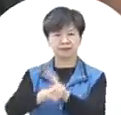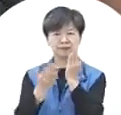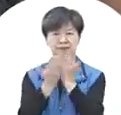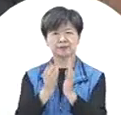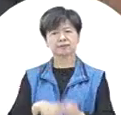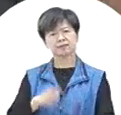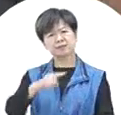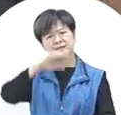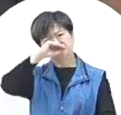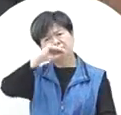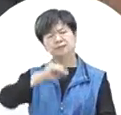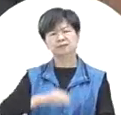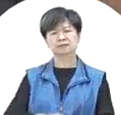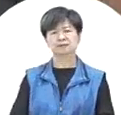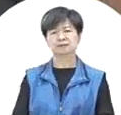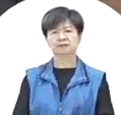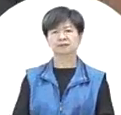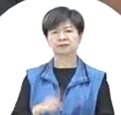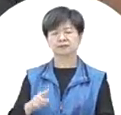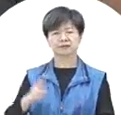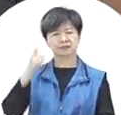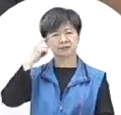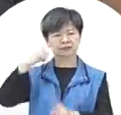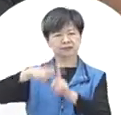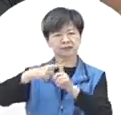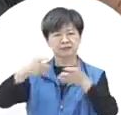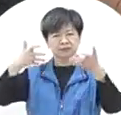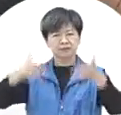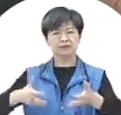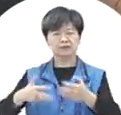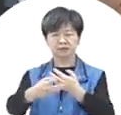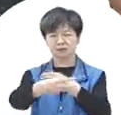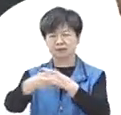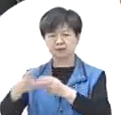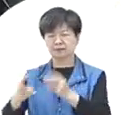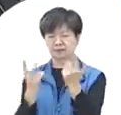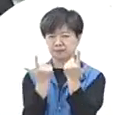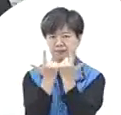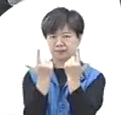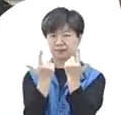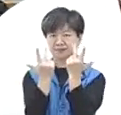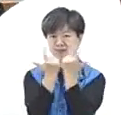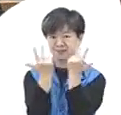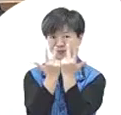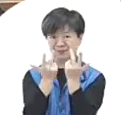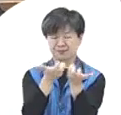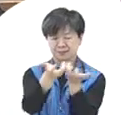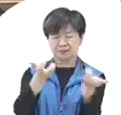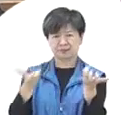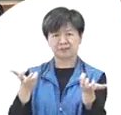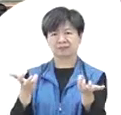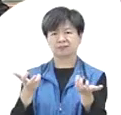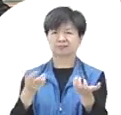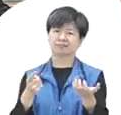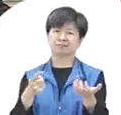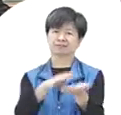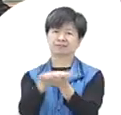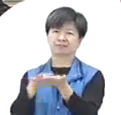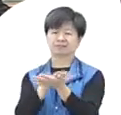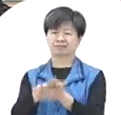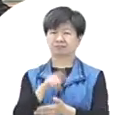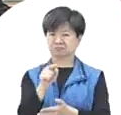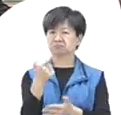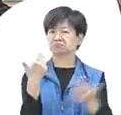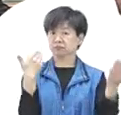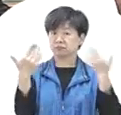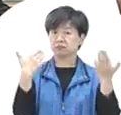讲话吗？我们重度身心障碍者班级数目前在新北市的分配是非常的不均的，我相信您非常清楚知道这件